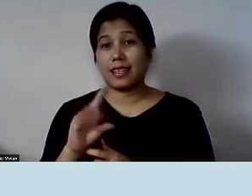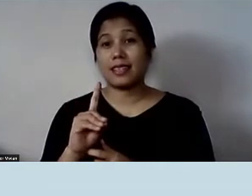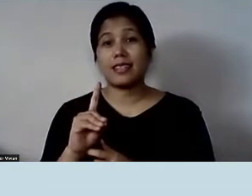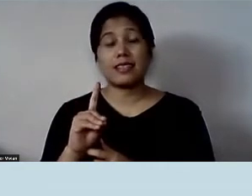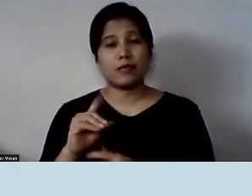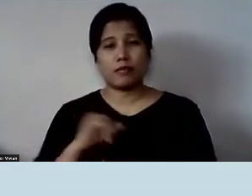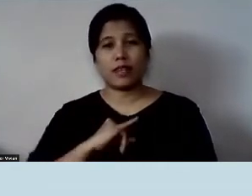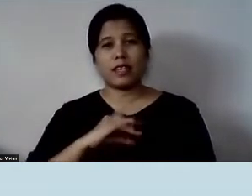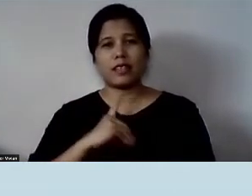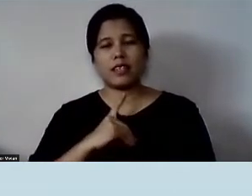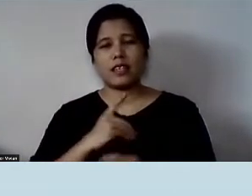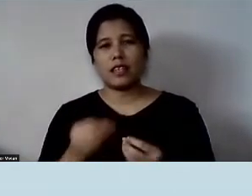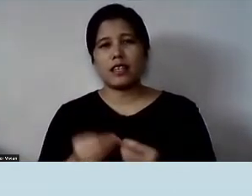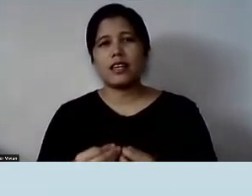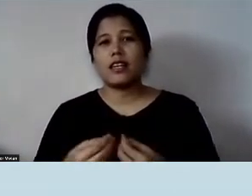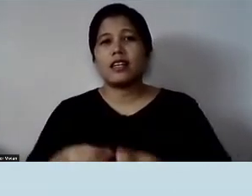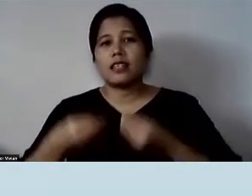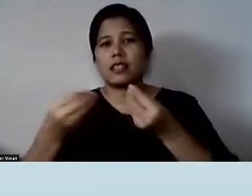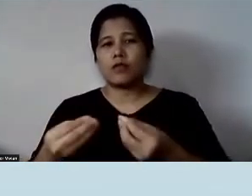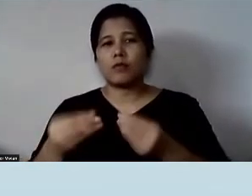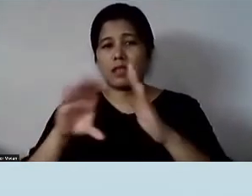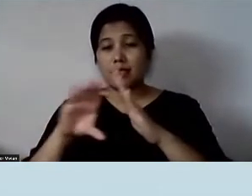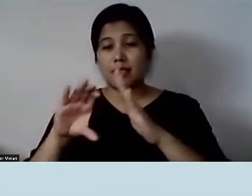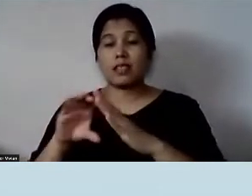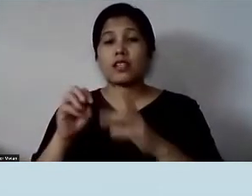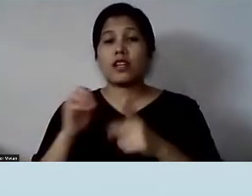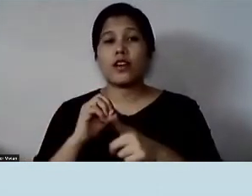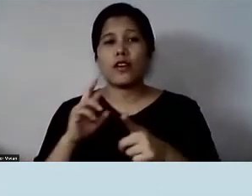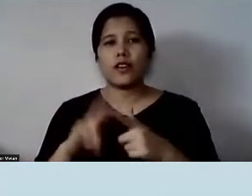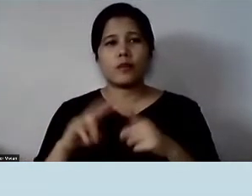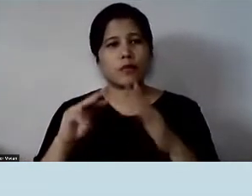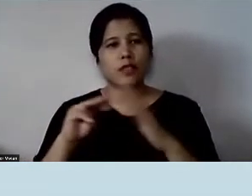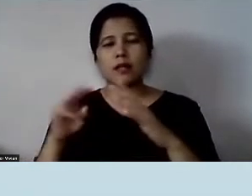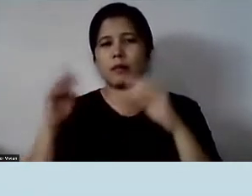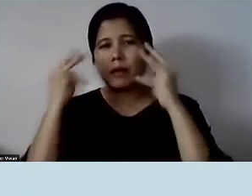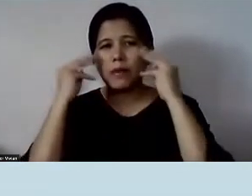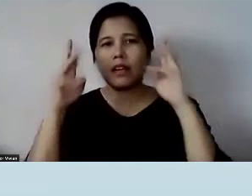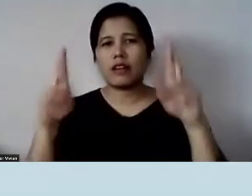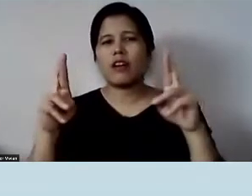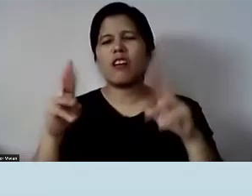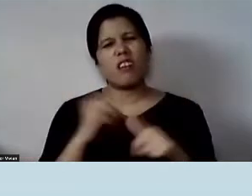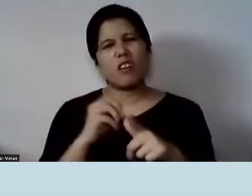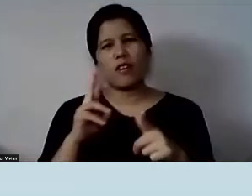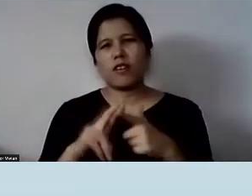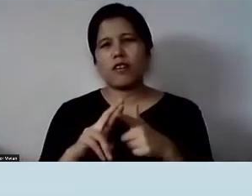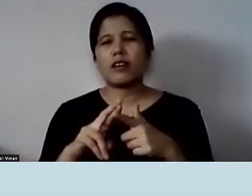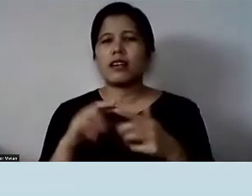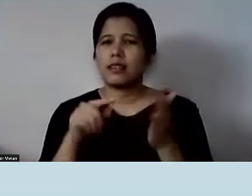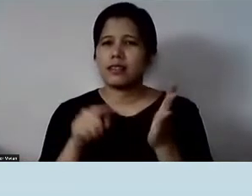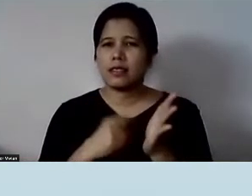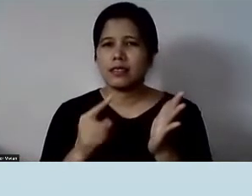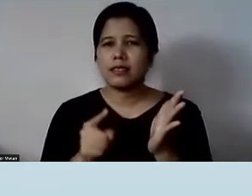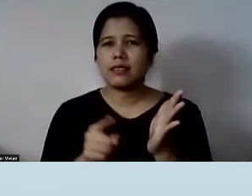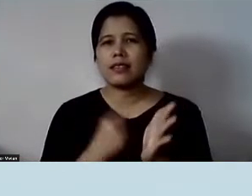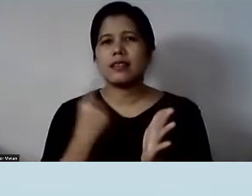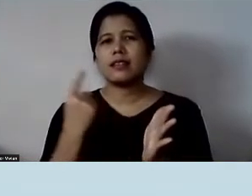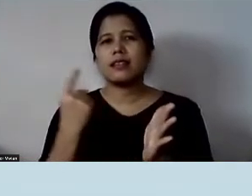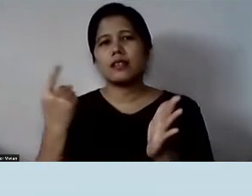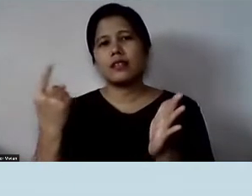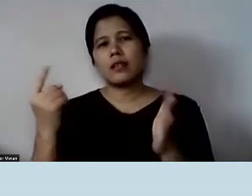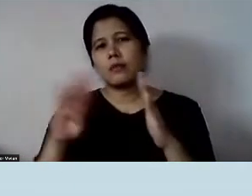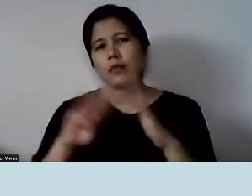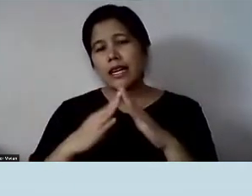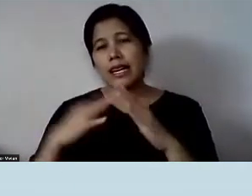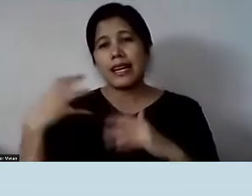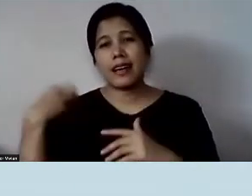issued by the city or municipal mayor or to some extent, yung mga barangay captain nag-i-issue na yung